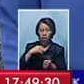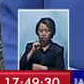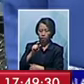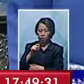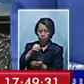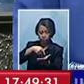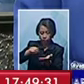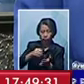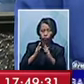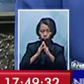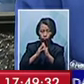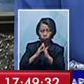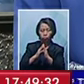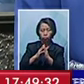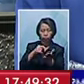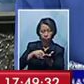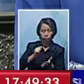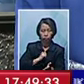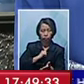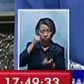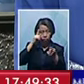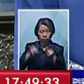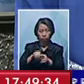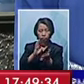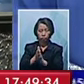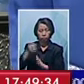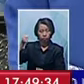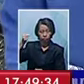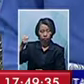mempunyai skim pembiayaan perumahan sendiri yang bersetuju menjadi pemegang gadaian kedua.